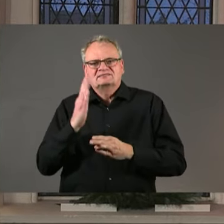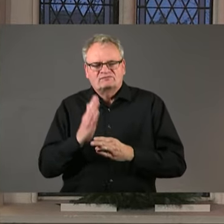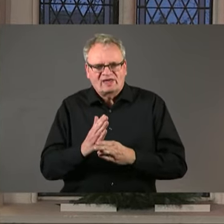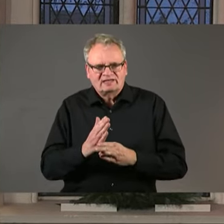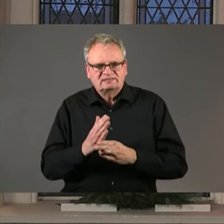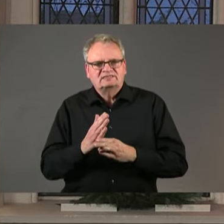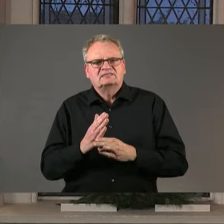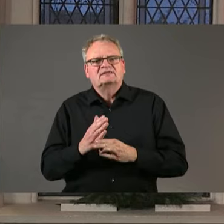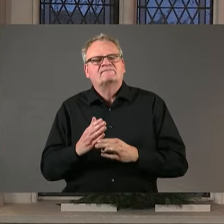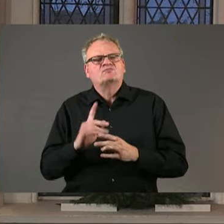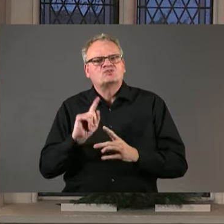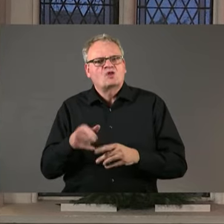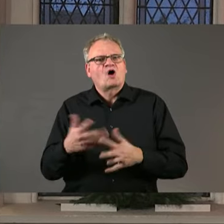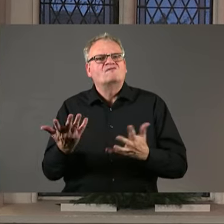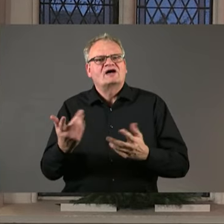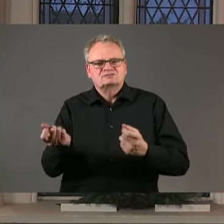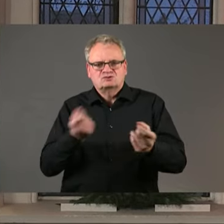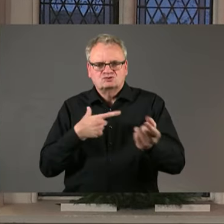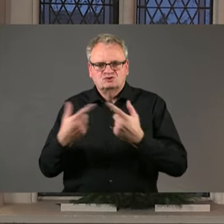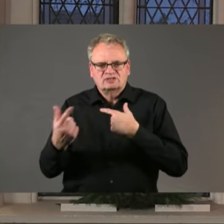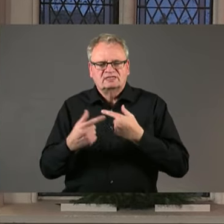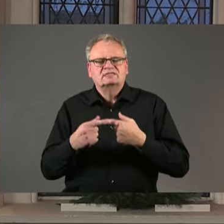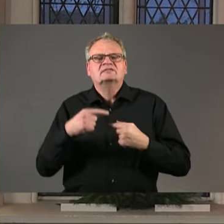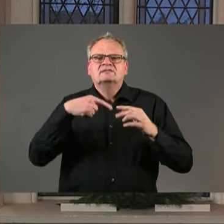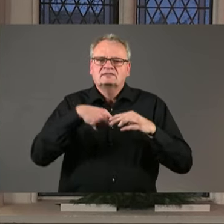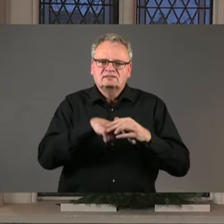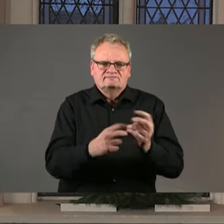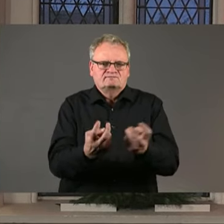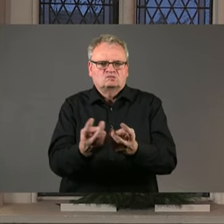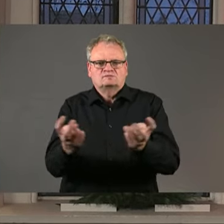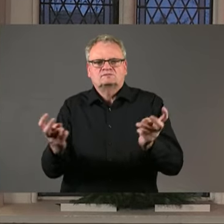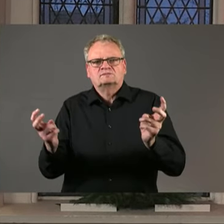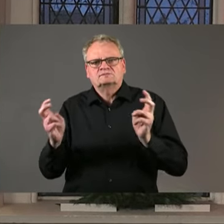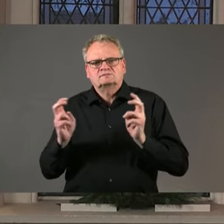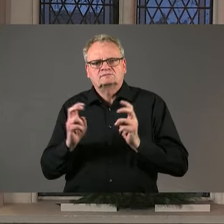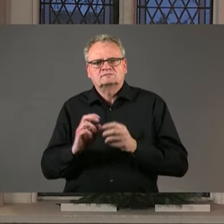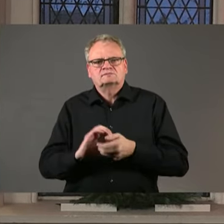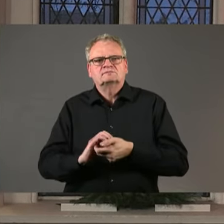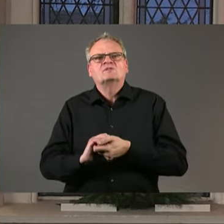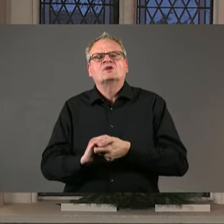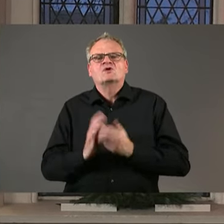alle Bitten, die uns erreicht haben und die nicht im Gottesdienst waren, noch gemeinsam vor Gott.